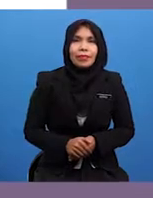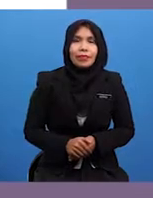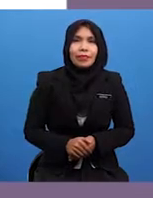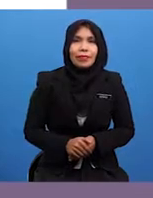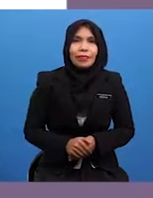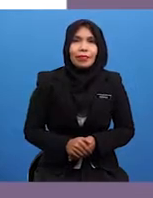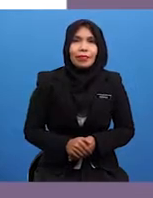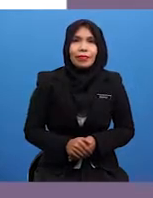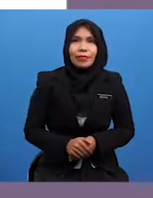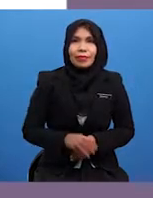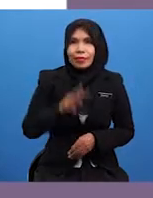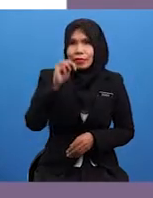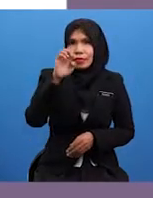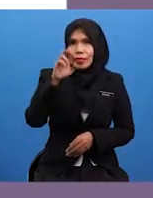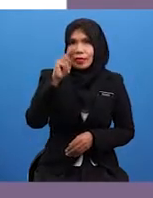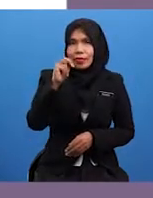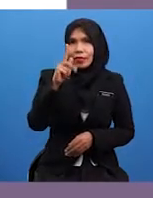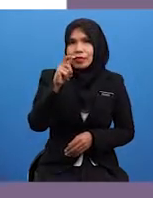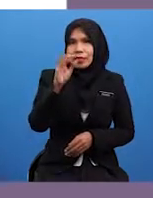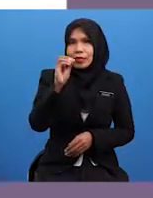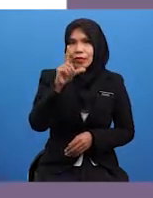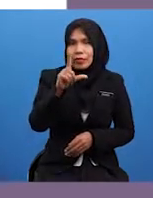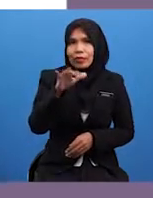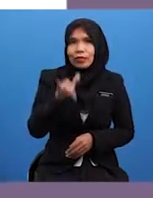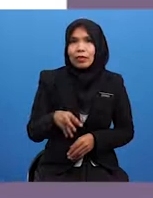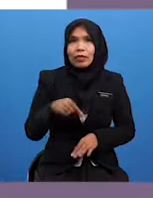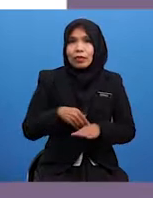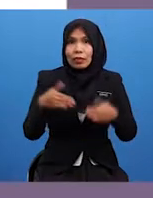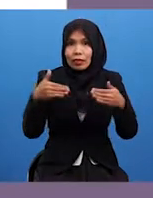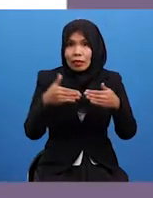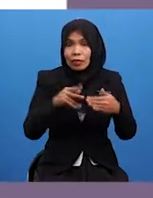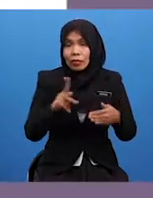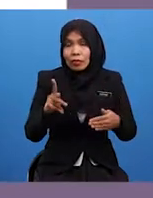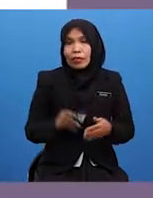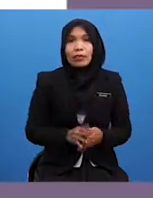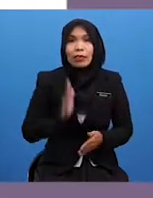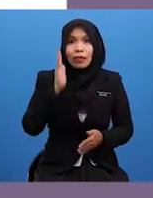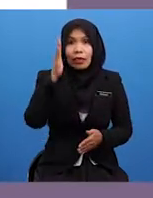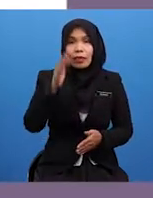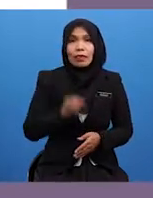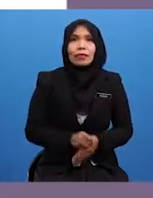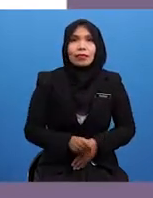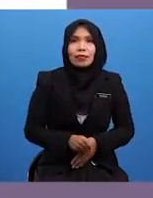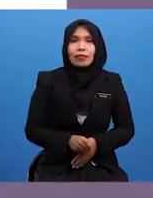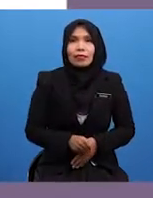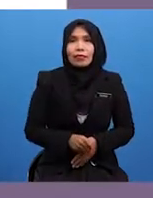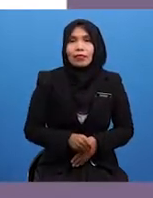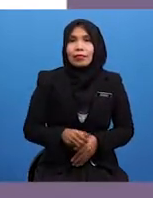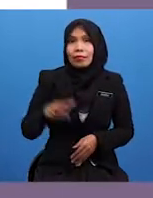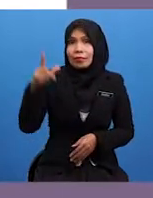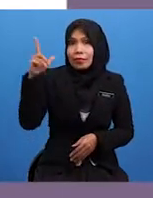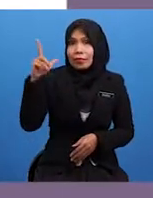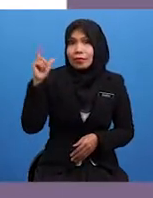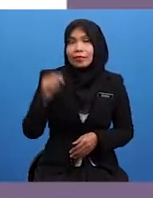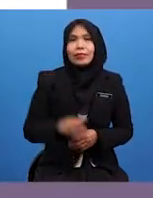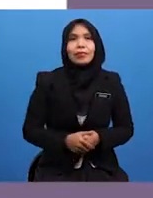masing-masing. Mentol yang disambungkan dengan suis tertutup akan menyala manakala mentol yang disambungkan